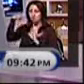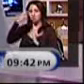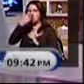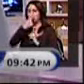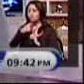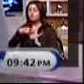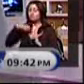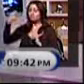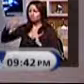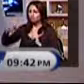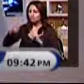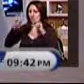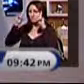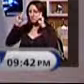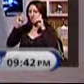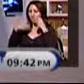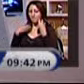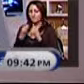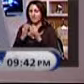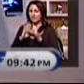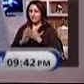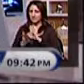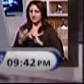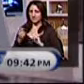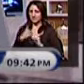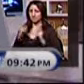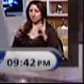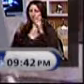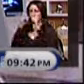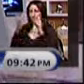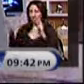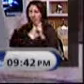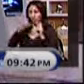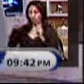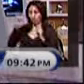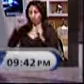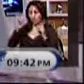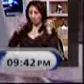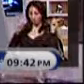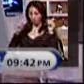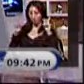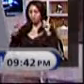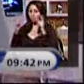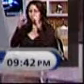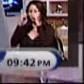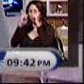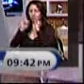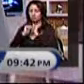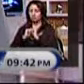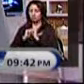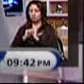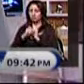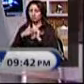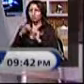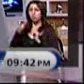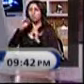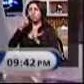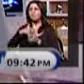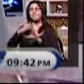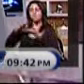منتخب ومدني، وصحيح انا ضد الاخوان المسلمين، بس يا ريت نقدر ان احنا نساعده عشان ينهض